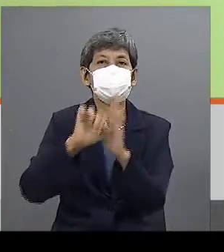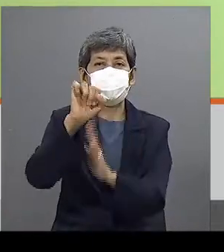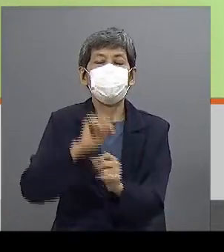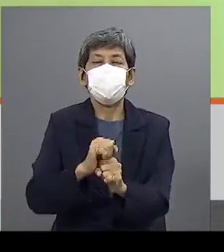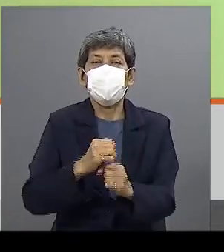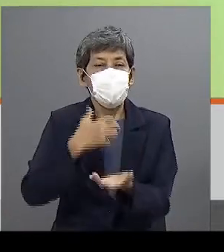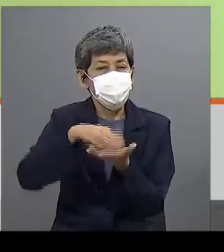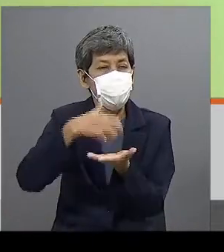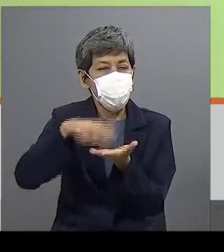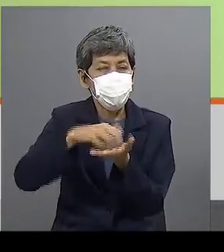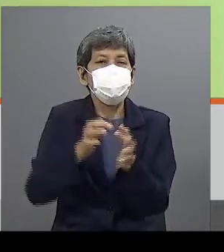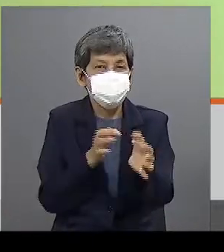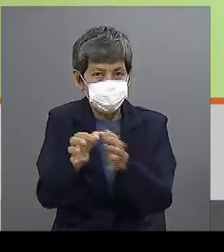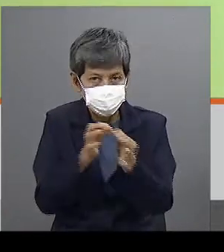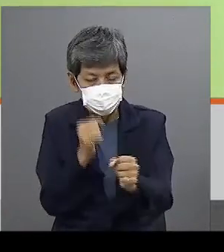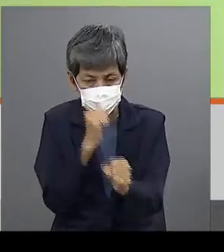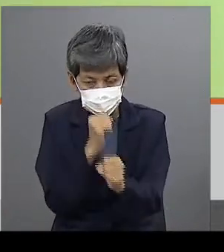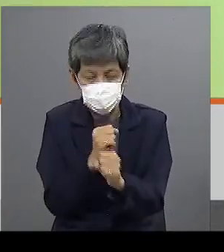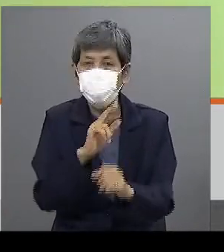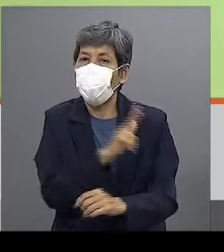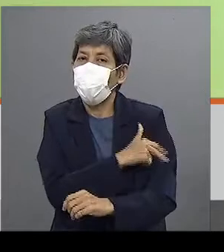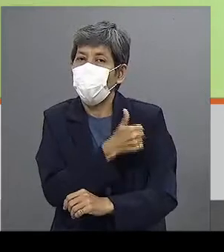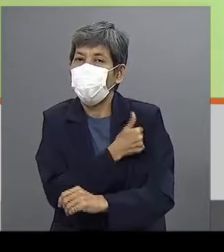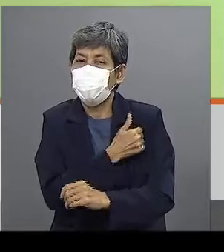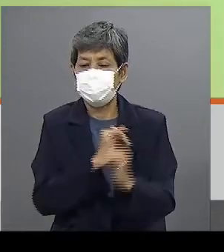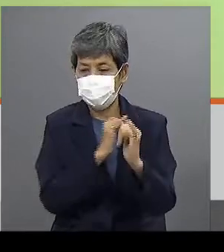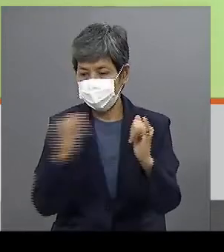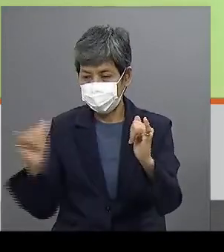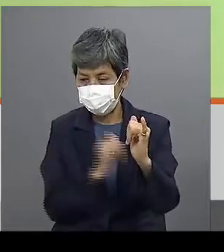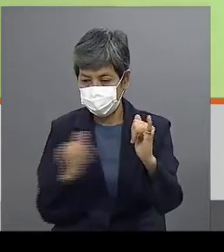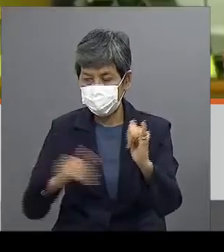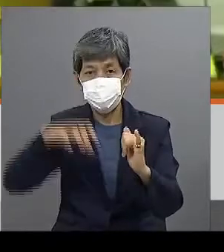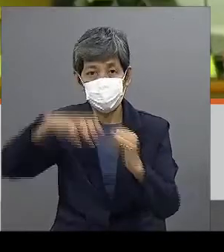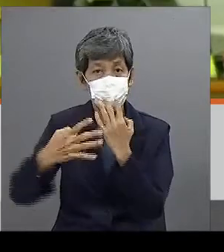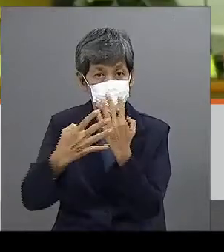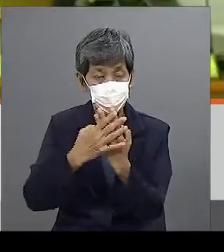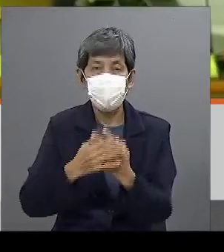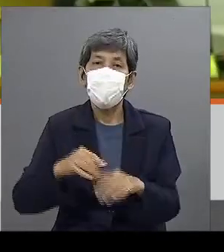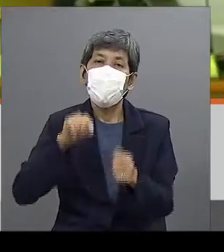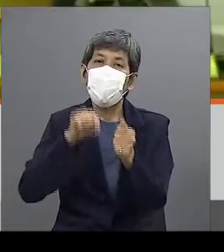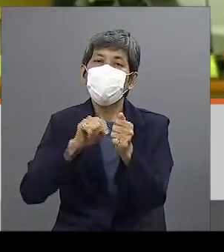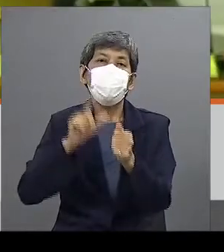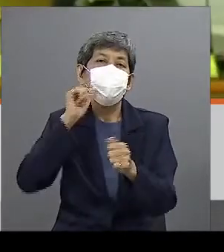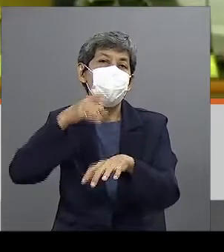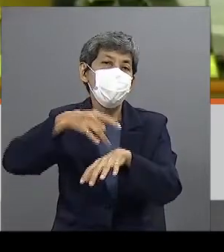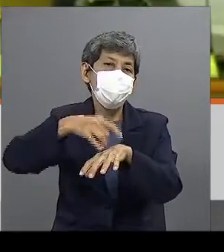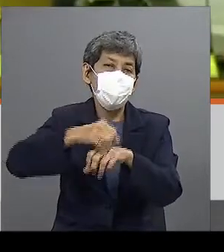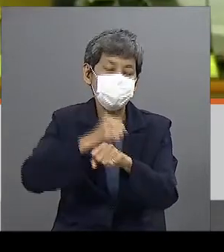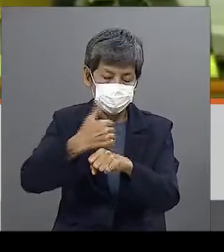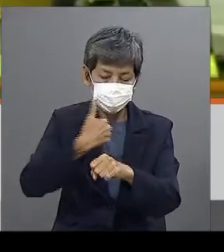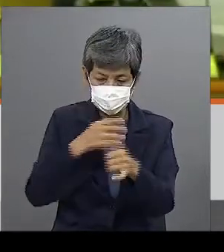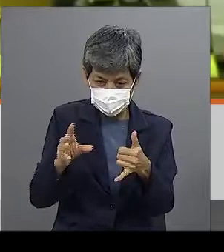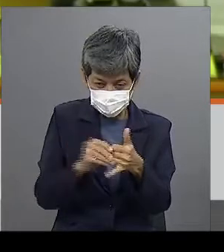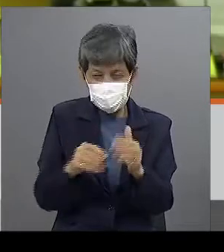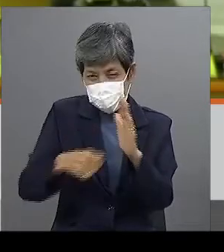และชี้แจงการดำเนินงานโรงพยาบาลสนามในเรือนจำกลางเชียงใหม่อำเภอแม่แตงโดยระบุว่าสาเหตุของการติดเชื้อจำนวนมากพ่อเกาะ